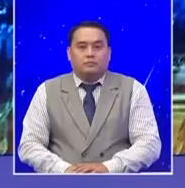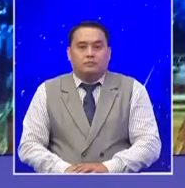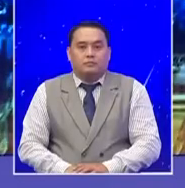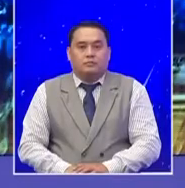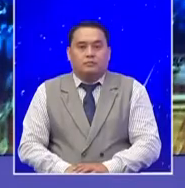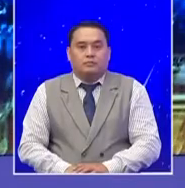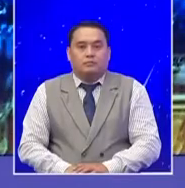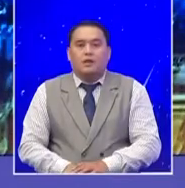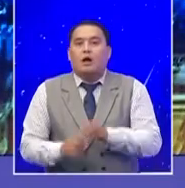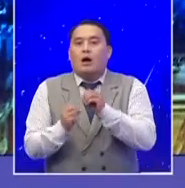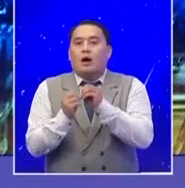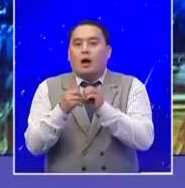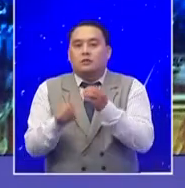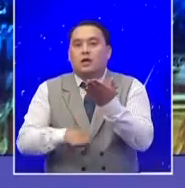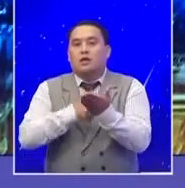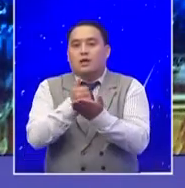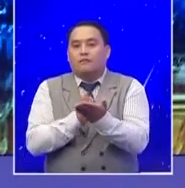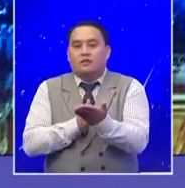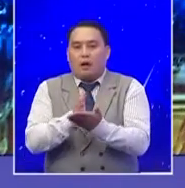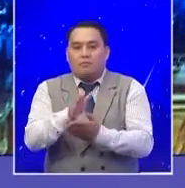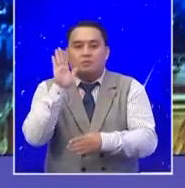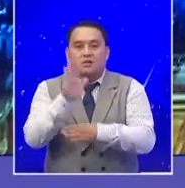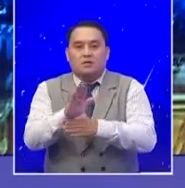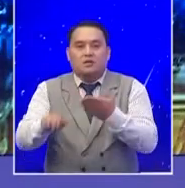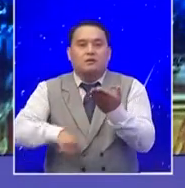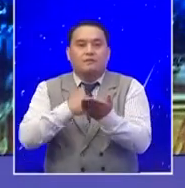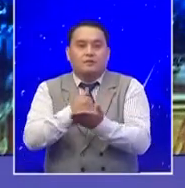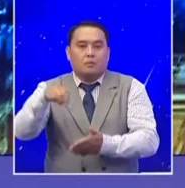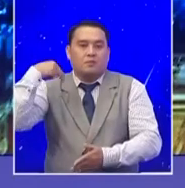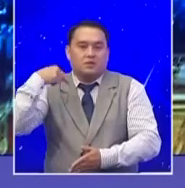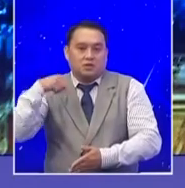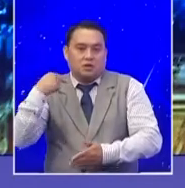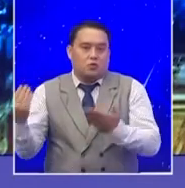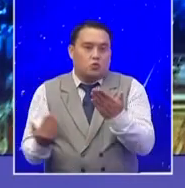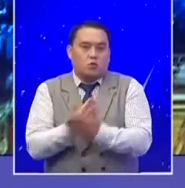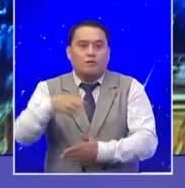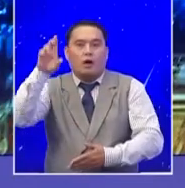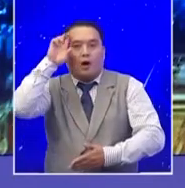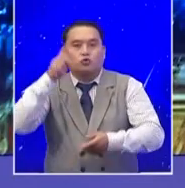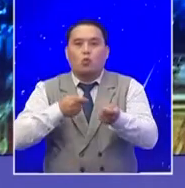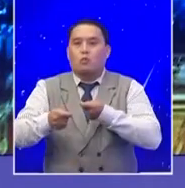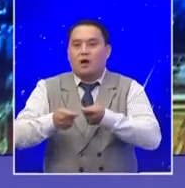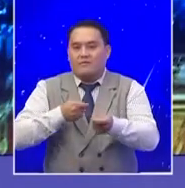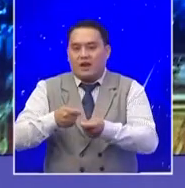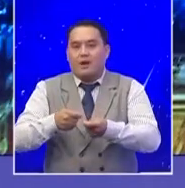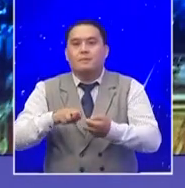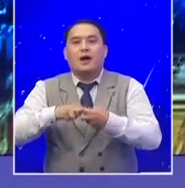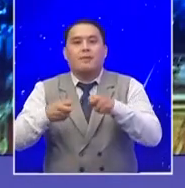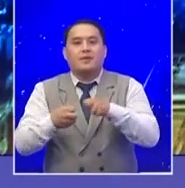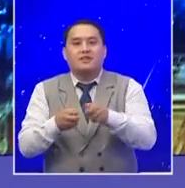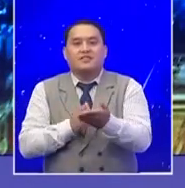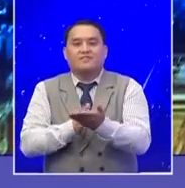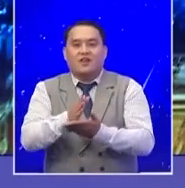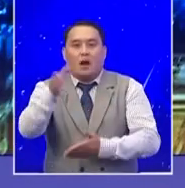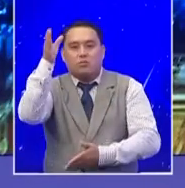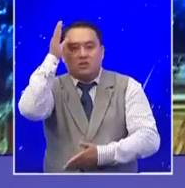Курс на сотрудничество – один из приоритетных направлений послания президента, в том числе новая модель государственного управления. И проблемы в сфере образования